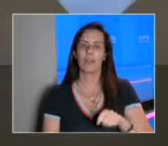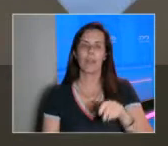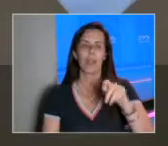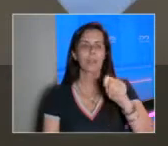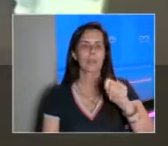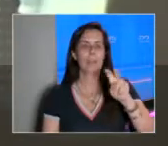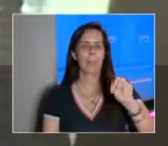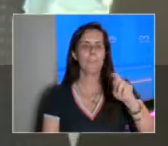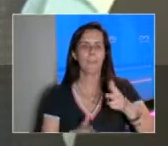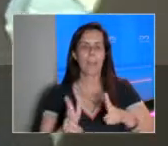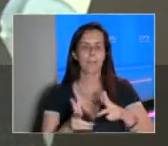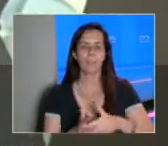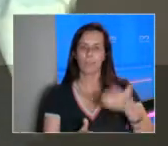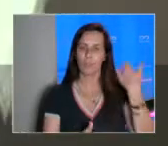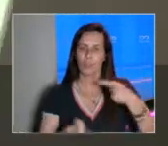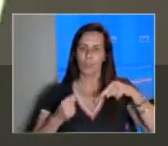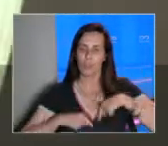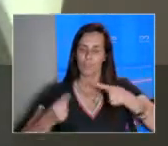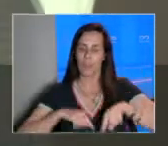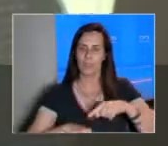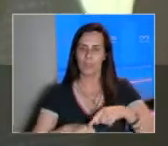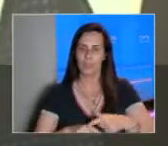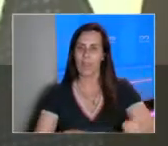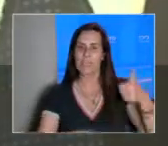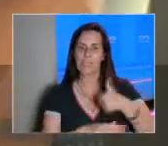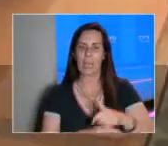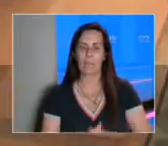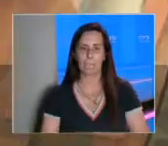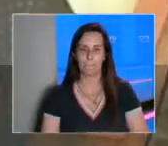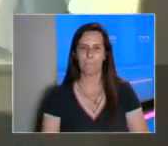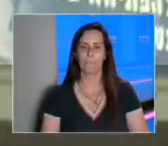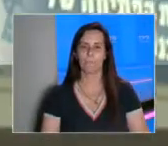תמר זנדברג ממרץ, לשעבר יושבת ראש ועדת הסמים של הכנסת. שלום תמר.